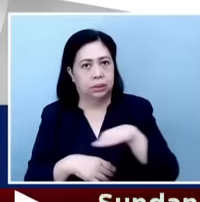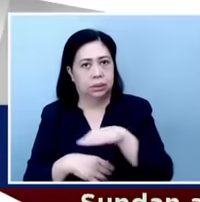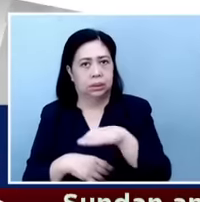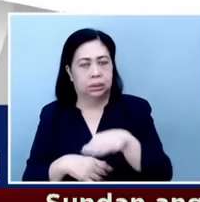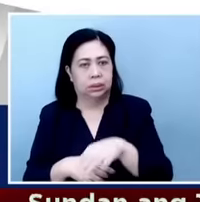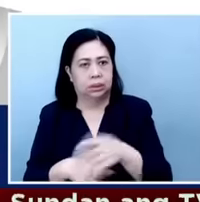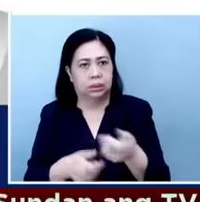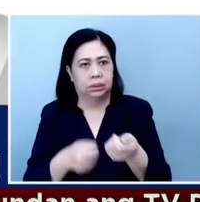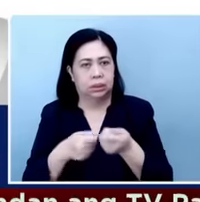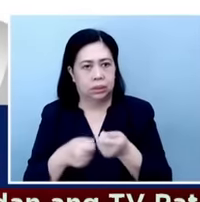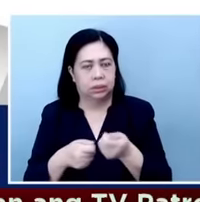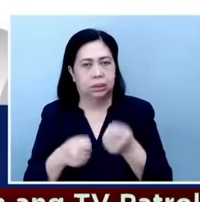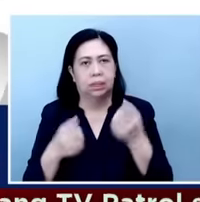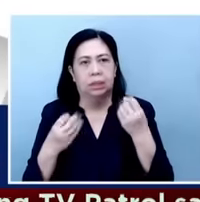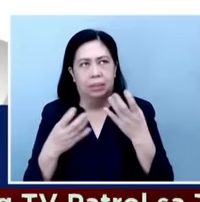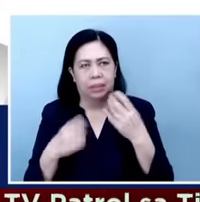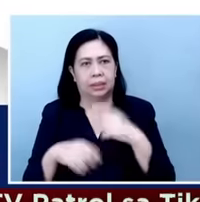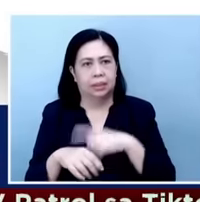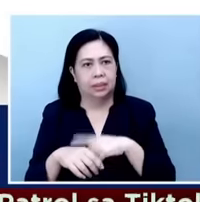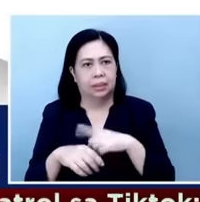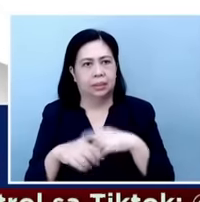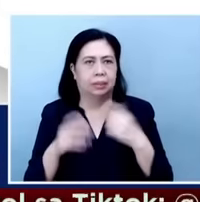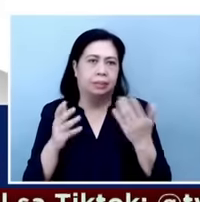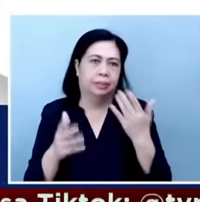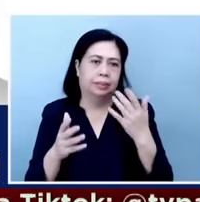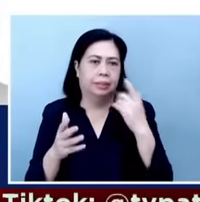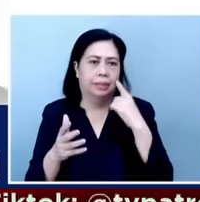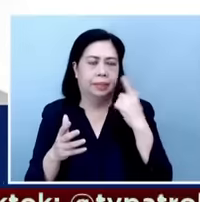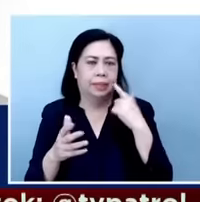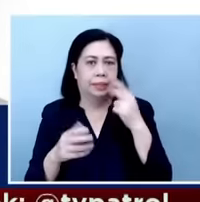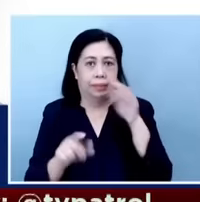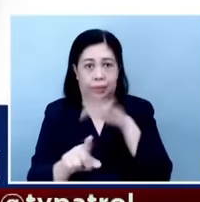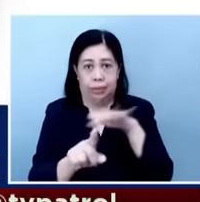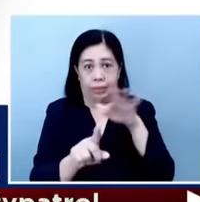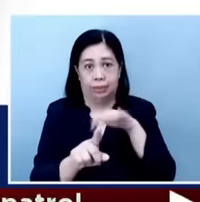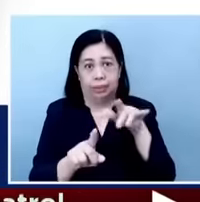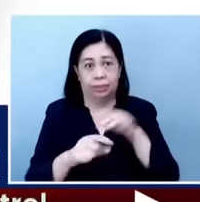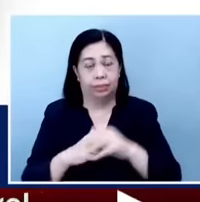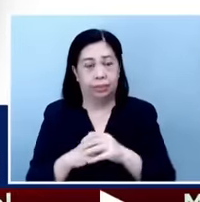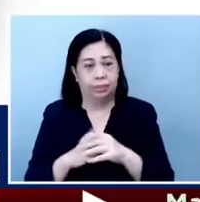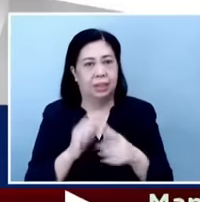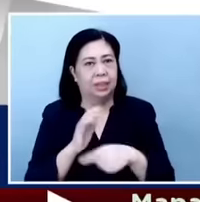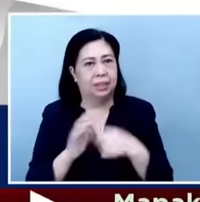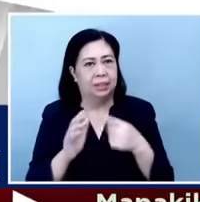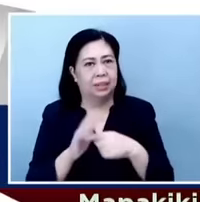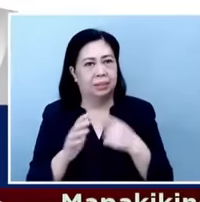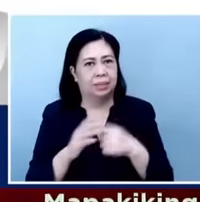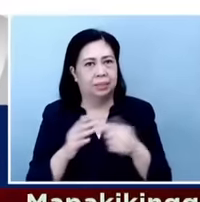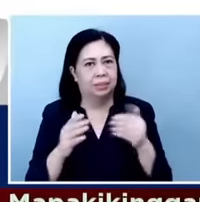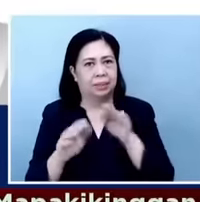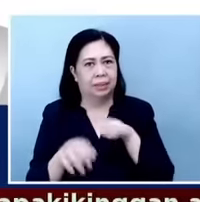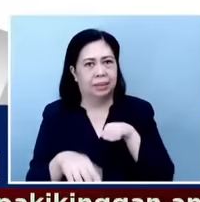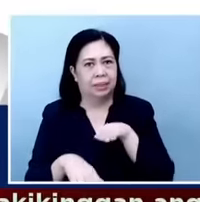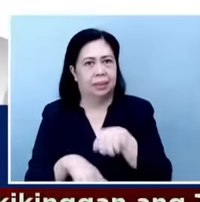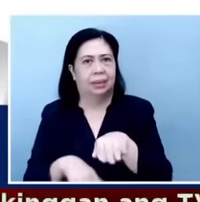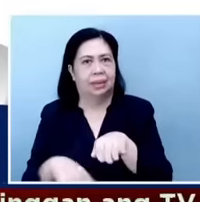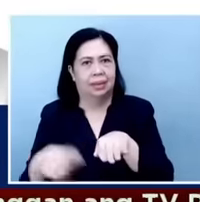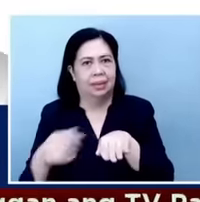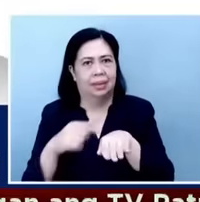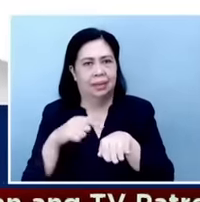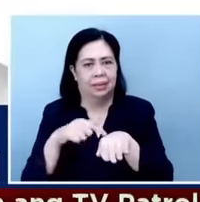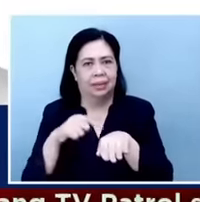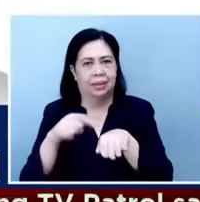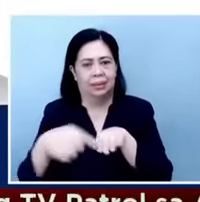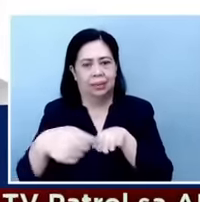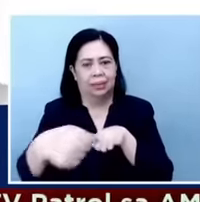lubid. Sa marami hong pagkakataon siguro na matiyagan ninyo na minsan nauuna ho ang andas kaysa sa